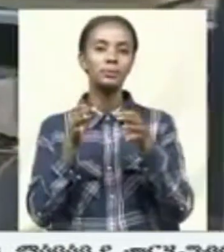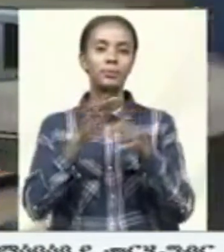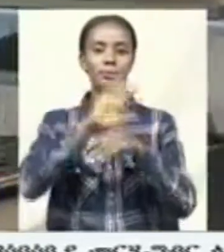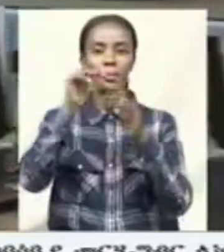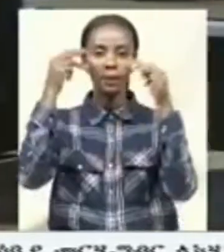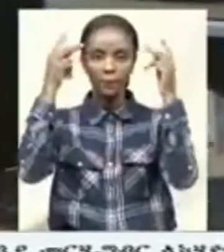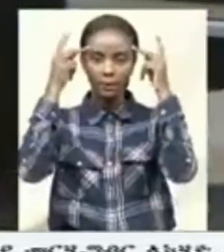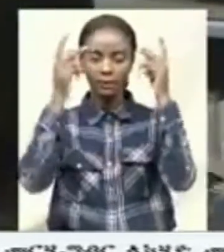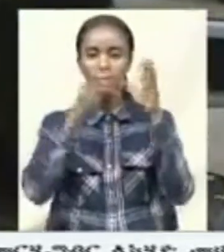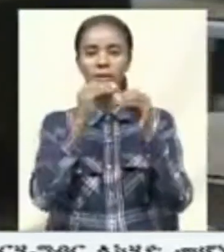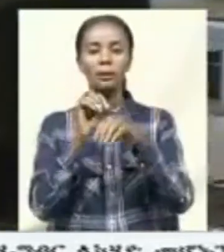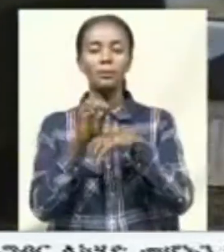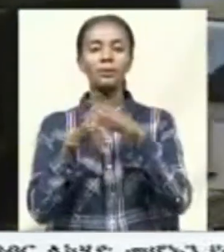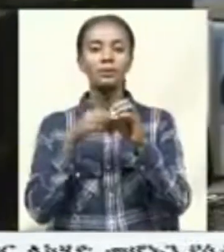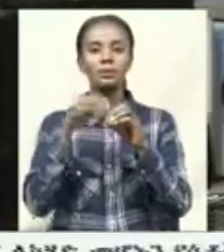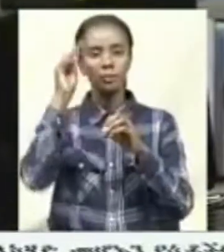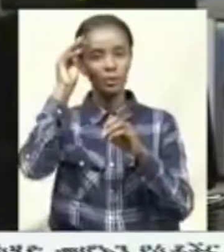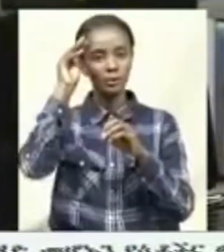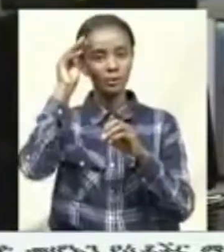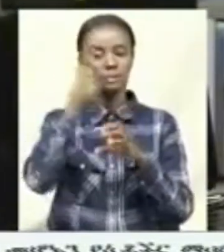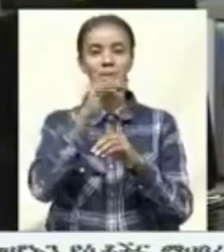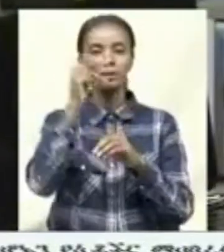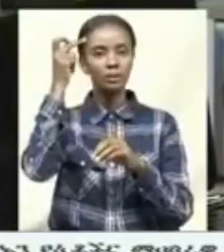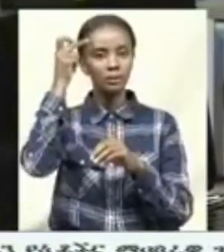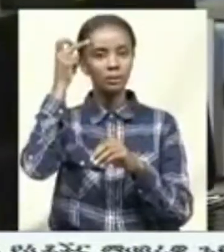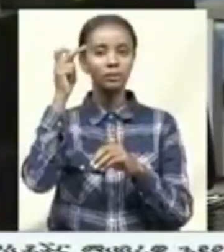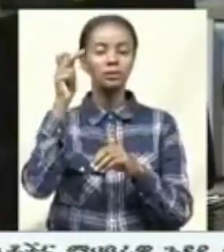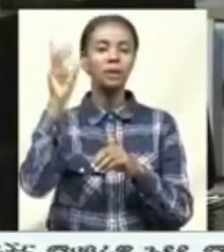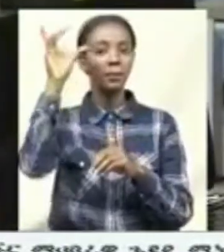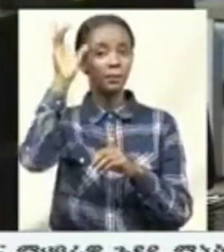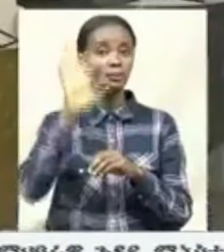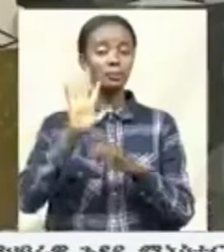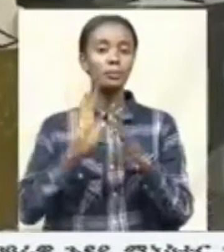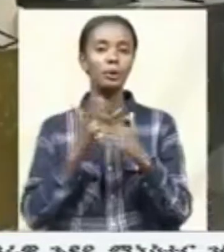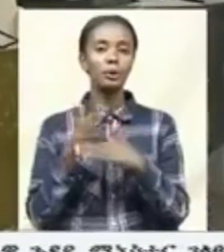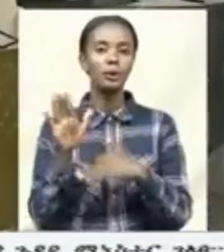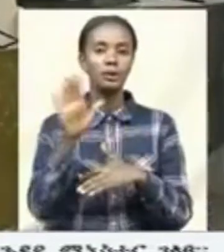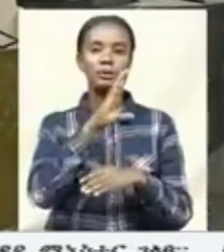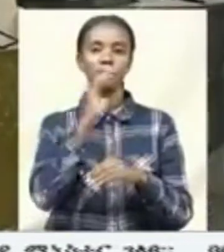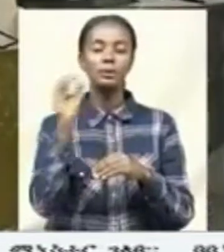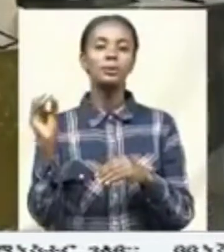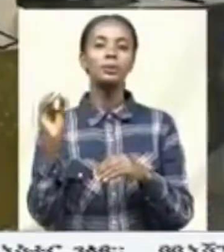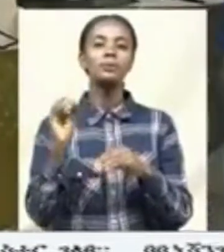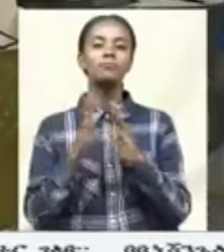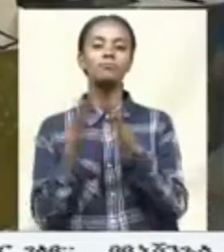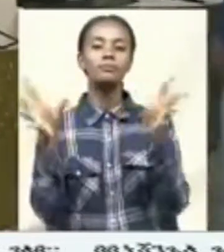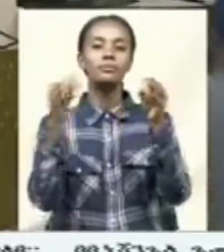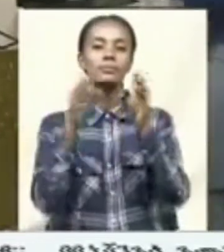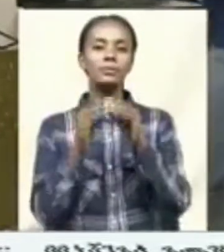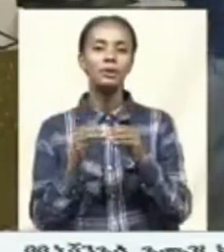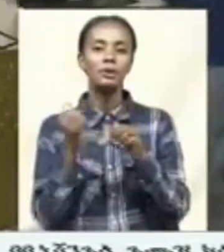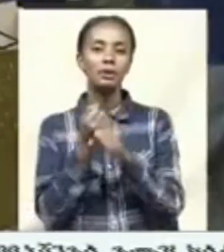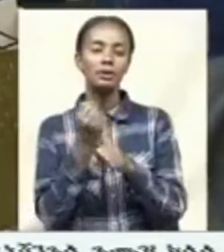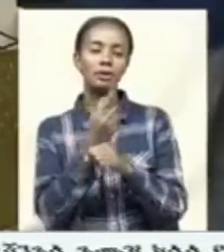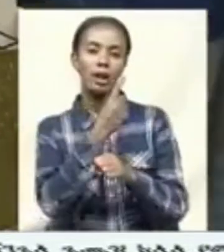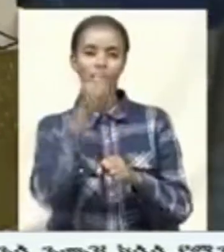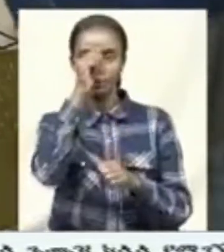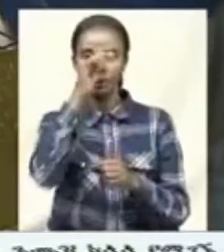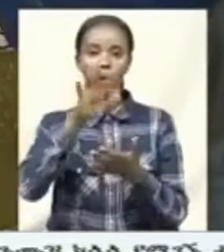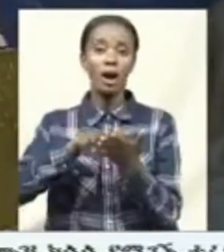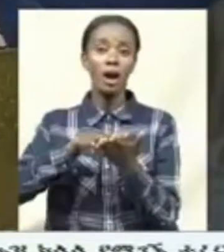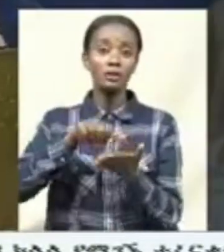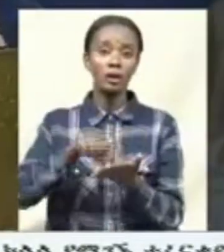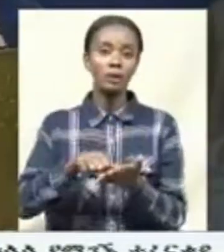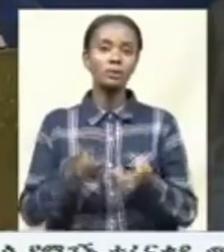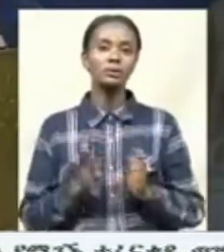የጠቅላይ ሚኒስትሩ አማካሪ መዋዘ ጥበባት ዲያቆን ዳንኤል ክብረት በበኩላቸው መጻሕፍትን በማሰባሰቡ ዘመቻ እያንዳንዱ ሰው አሻራውን